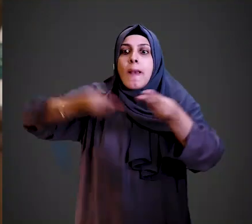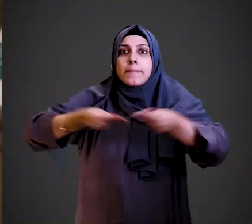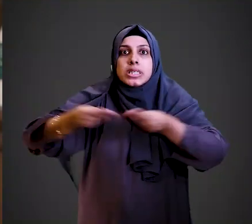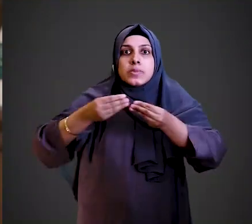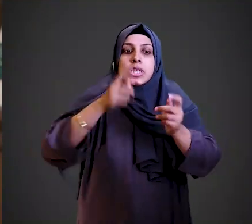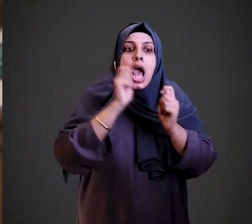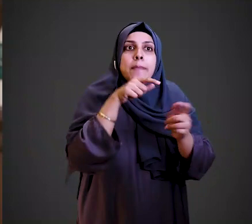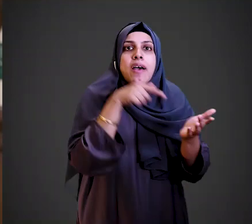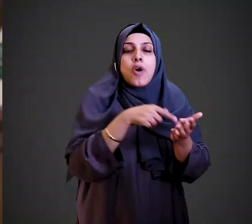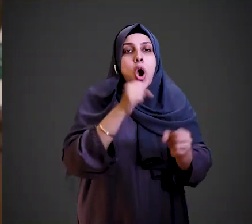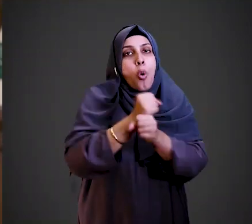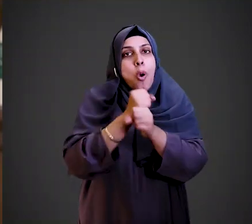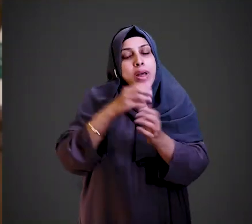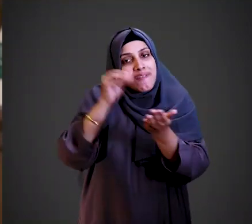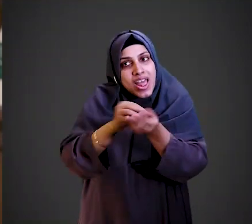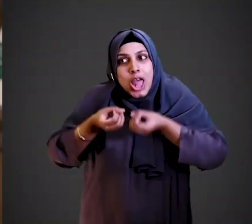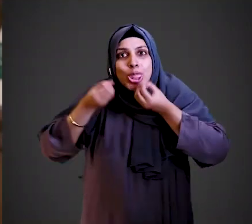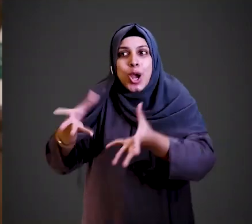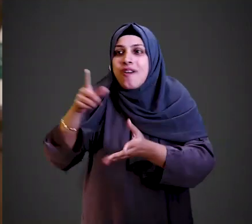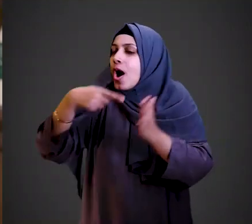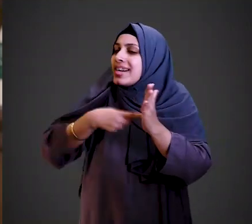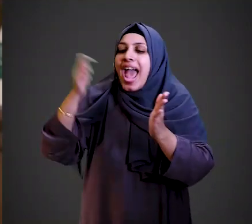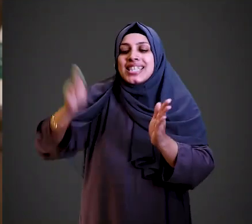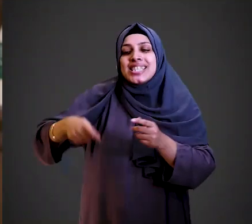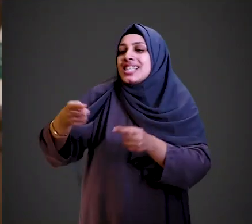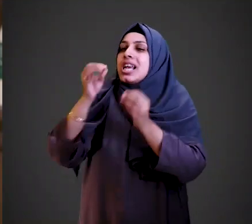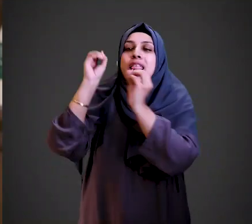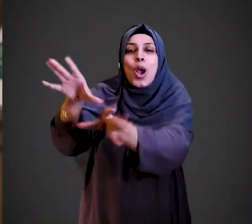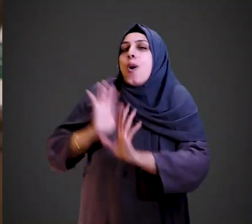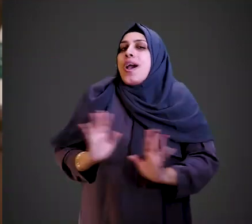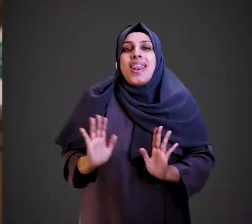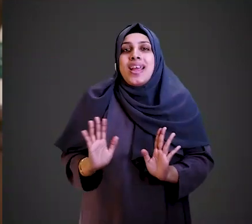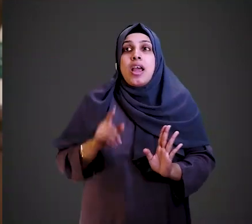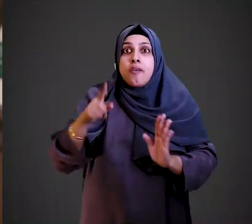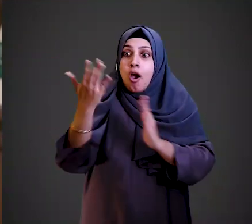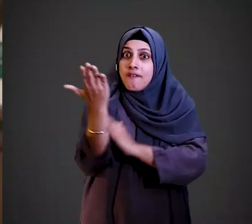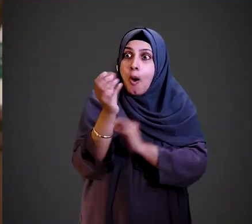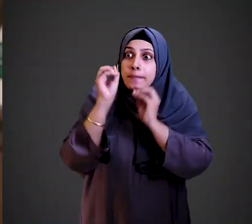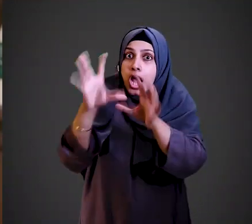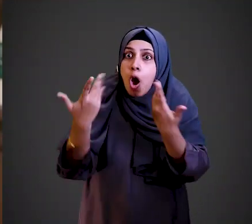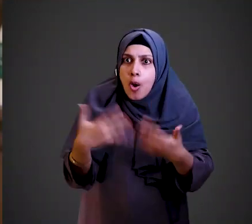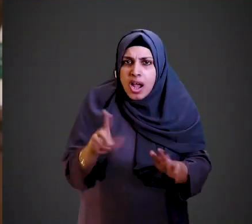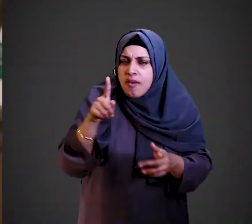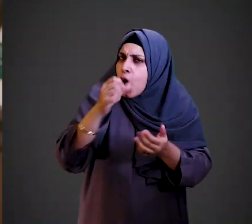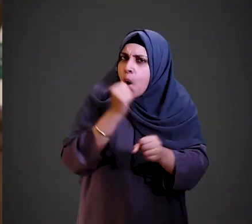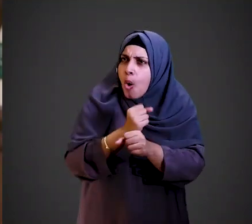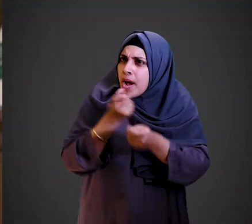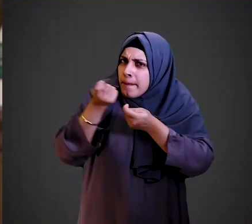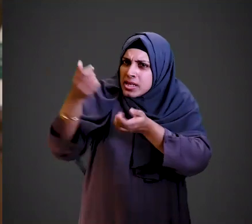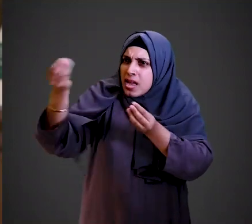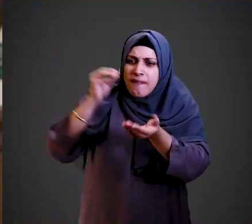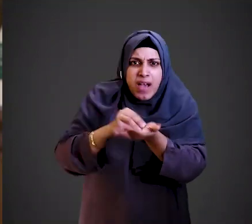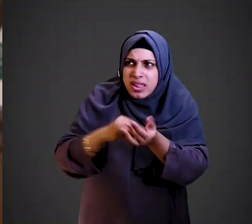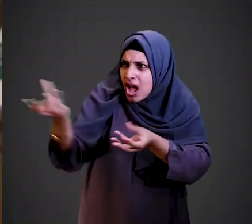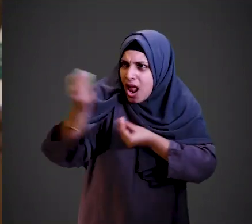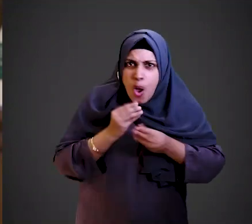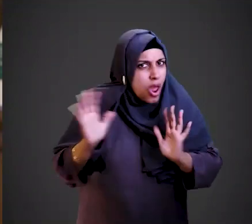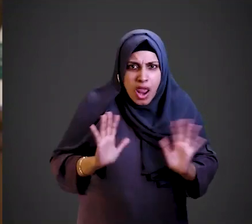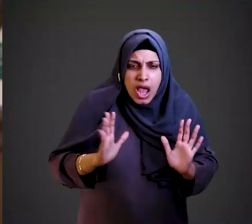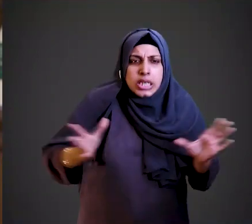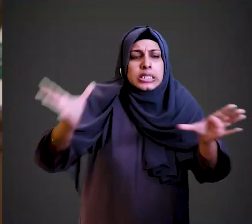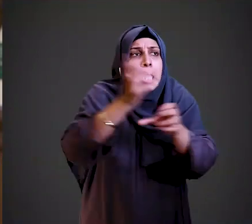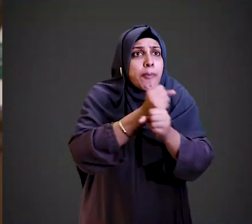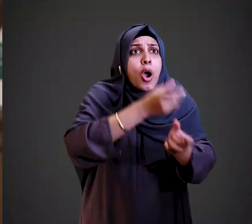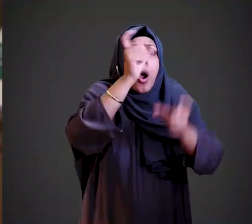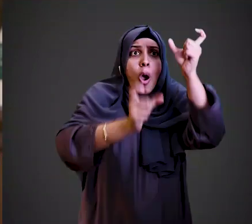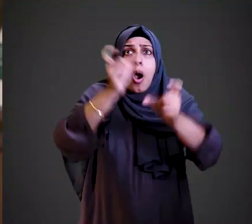ہیں، جن پر حکومت نے ان کو یہ بینیفٹ دیا ہے کہ ان پر کوئی ٹیکس لاگو نہیں ہوگا. تو اگر ان کو وہ بینیفٹ بھی دینا ہے لیکن باقی جو لوگ ہیں جو